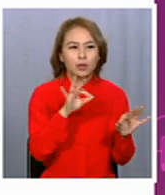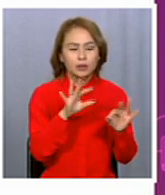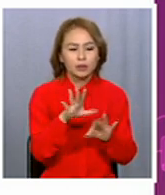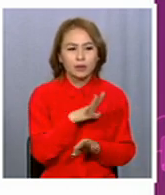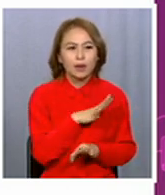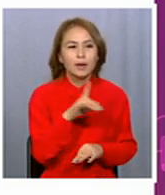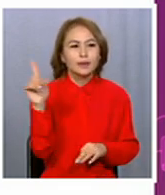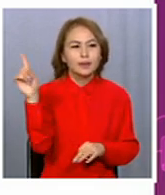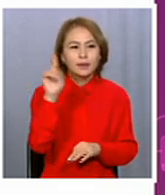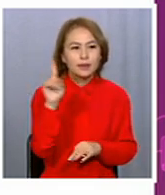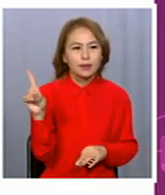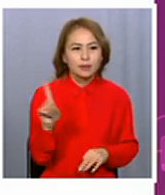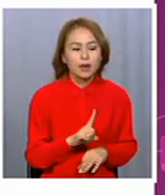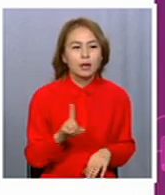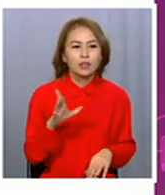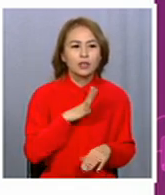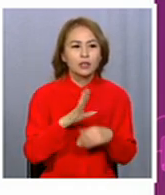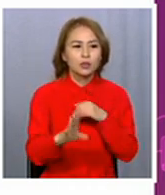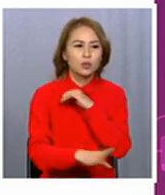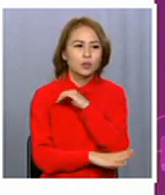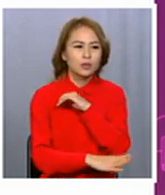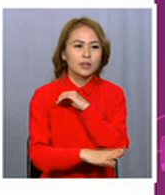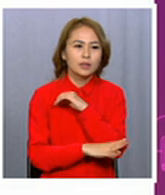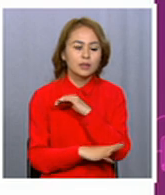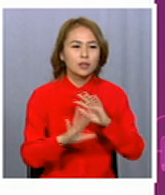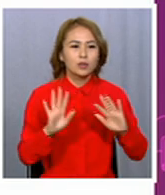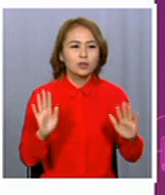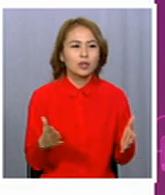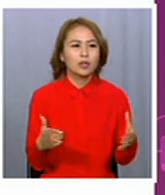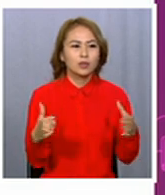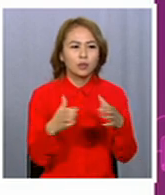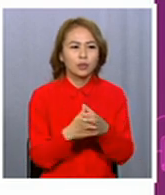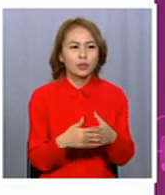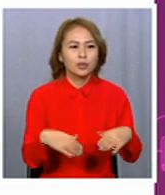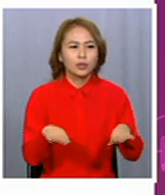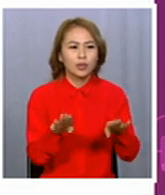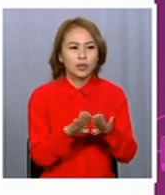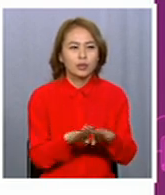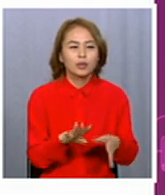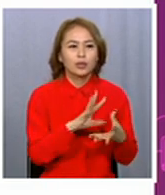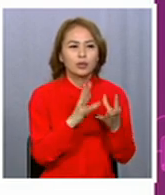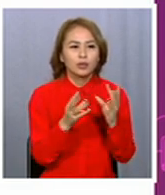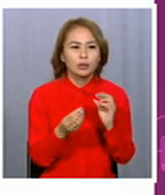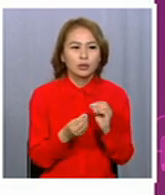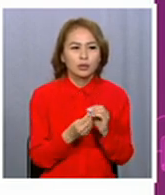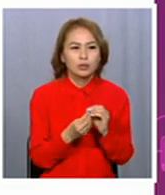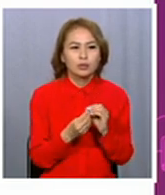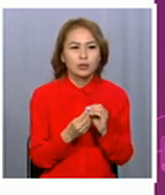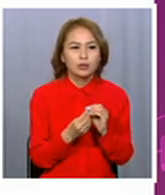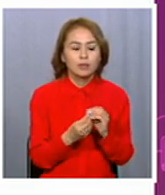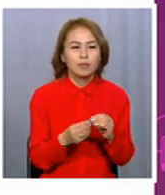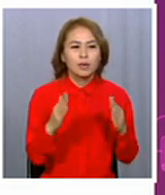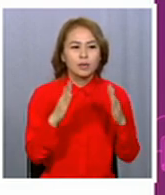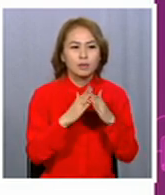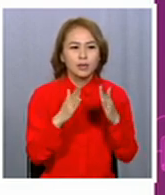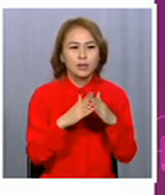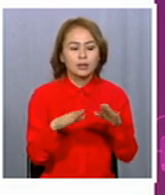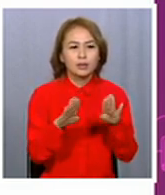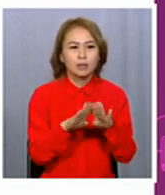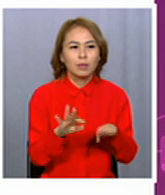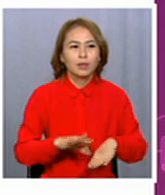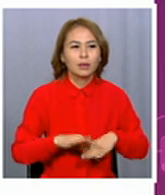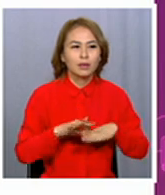аулады. Найзағайдың ағашқа түсуінен кездейсоқ жанған отты және үңгірлерді баспана